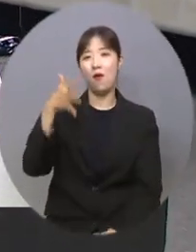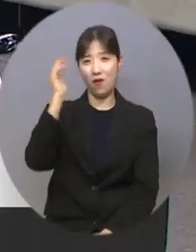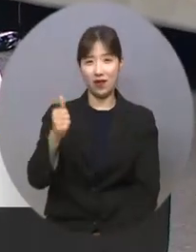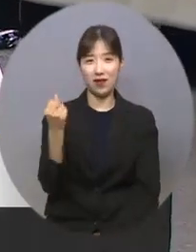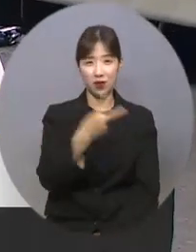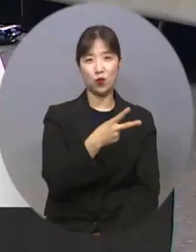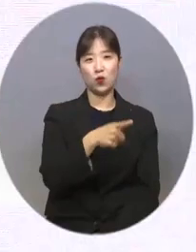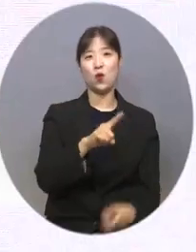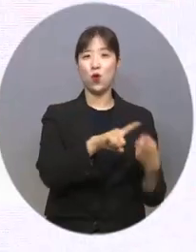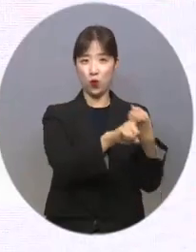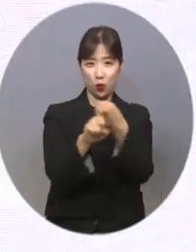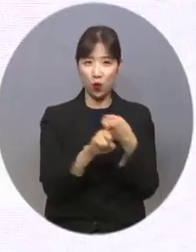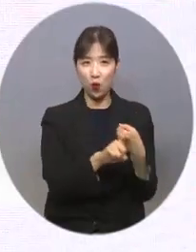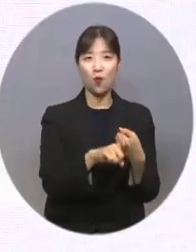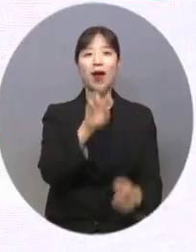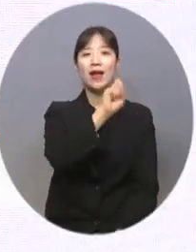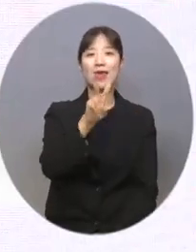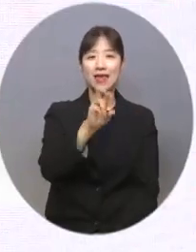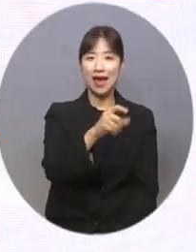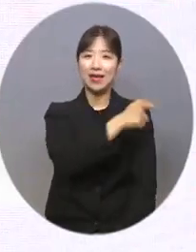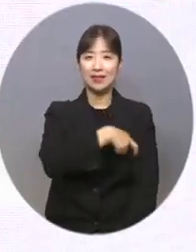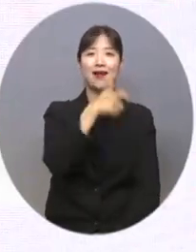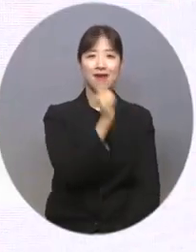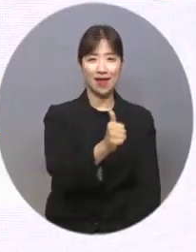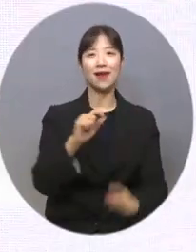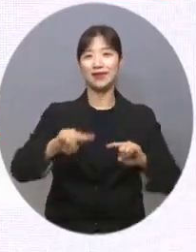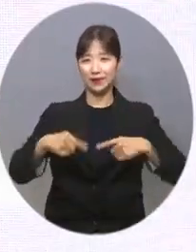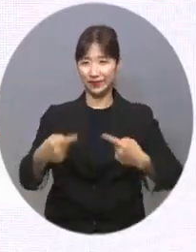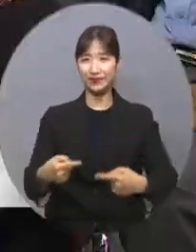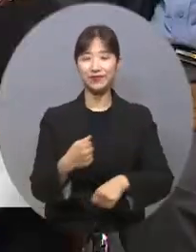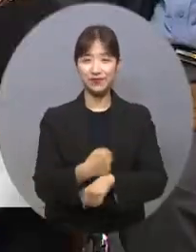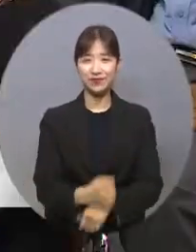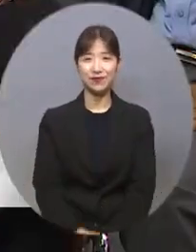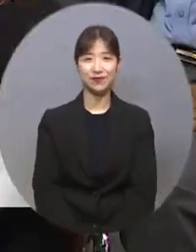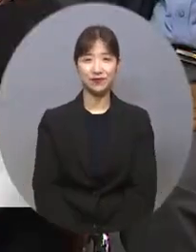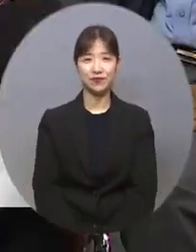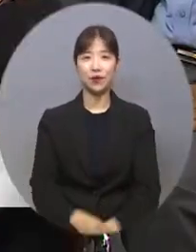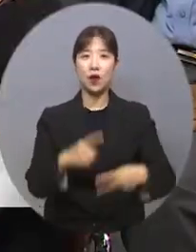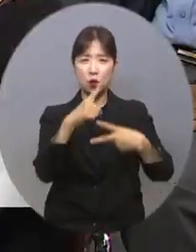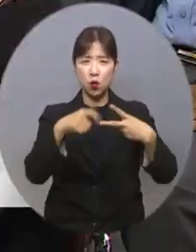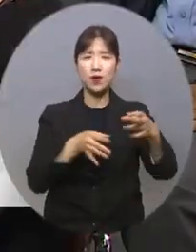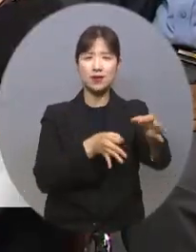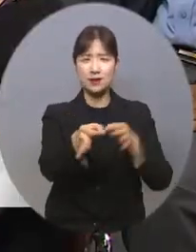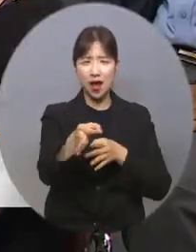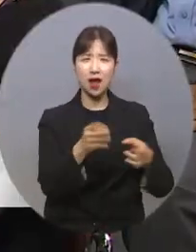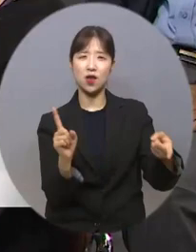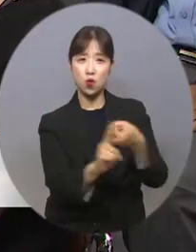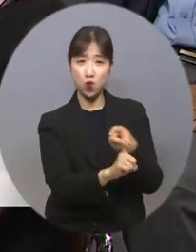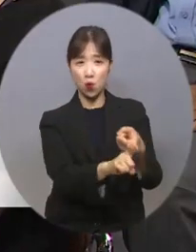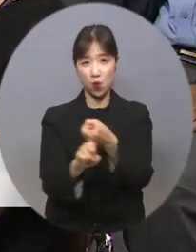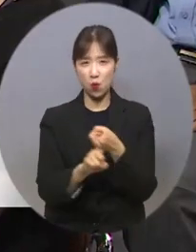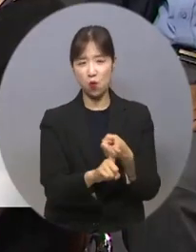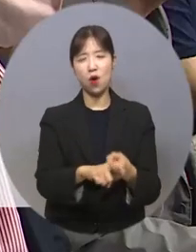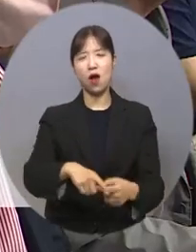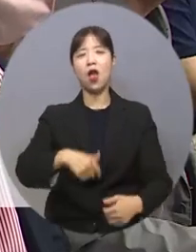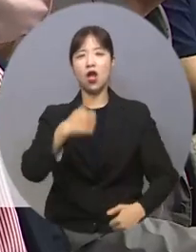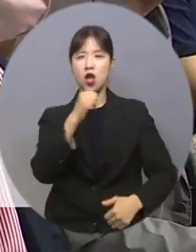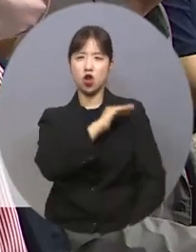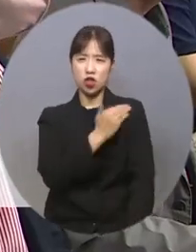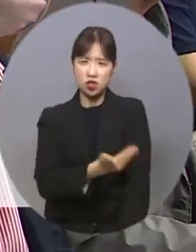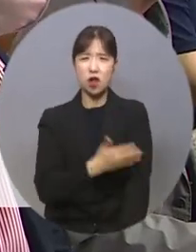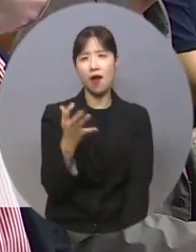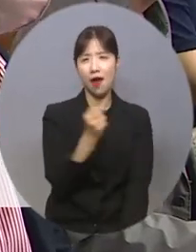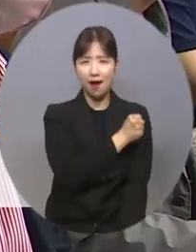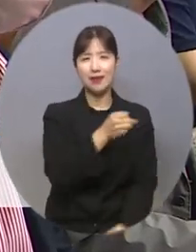상위 협동조합 양 춤 길 이사장 등이 참석했습니다 동대문 상인 협동조합은 우수한 경쟁력을 갖고 있는